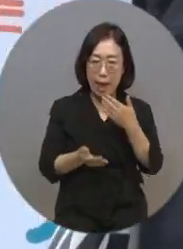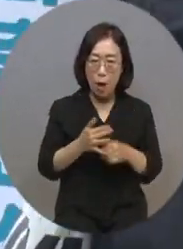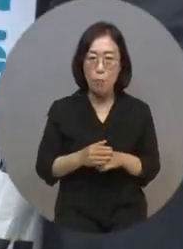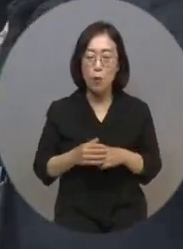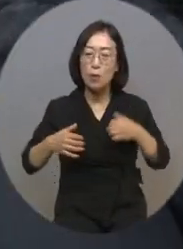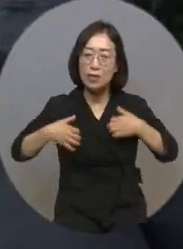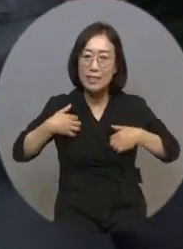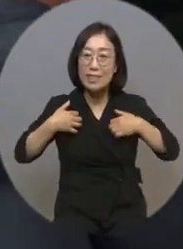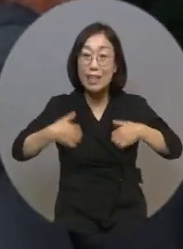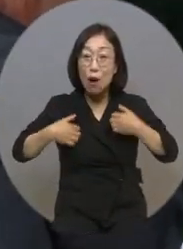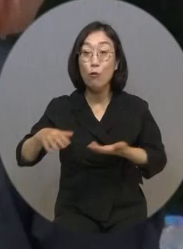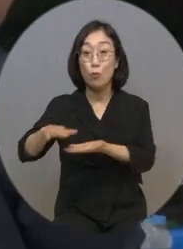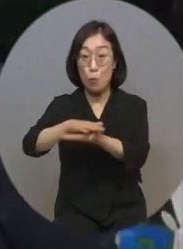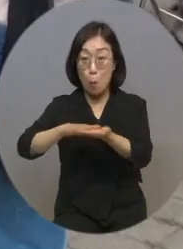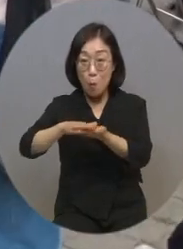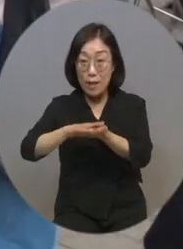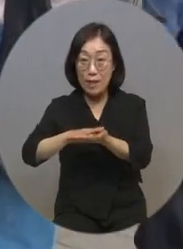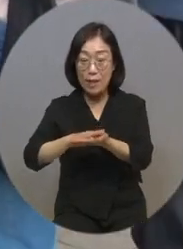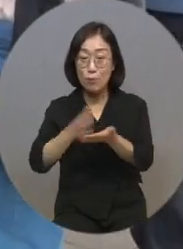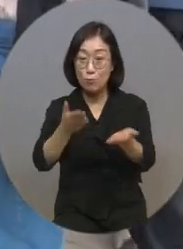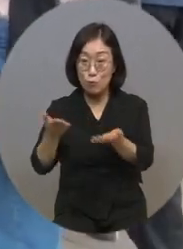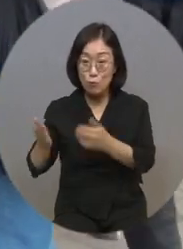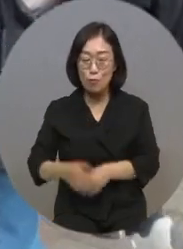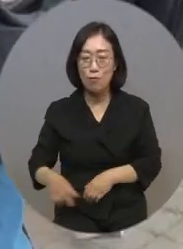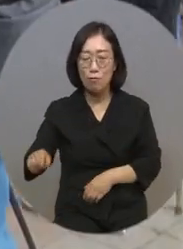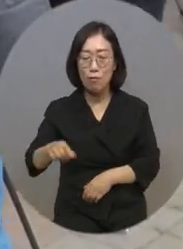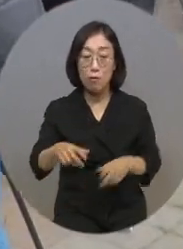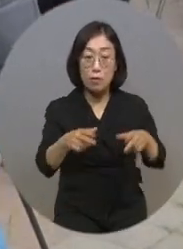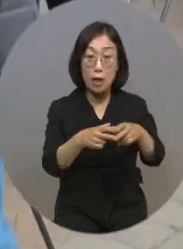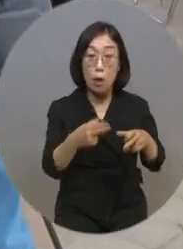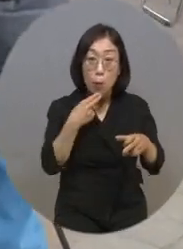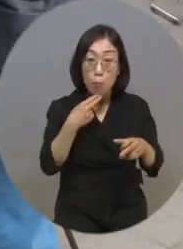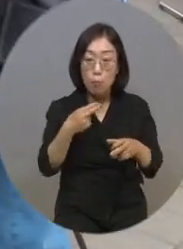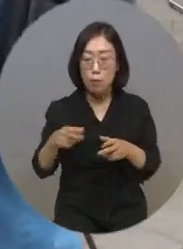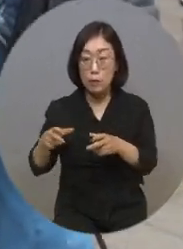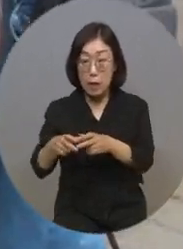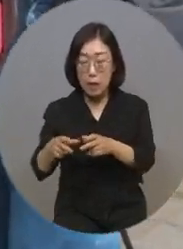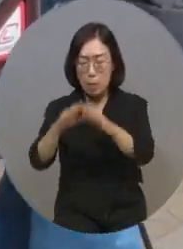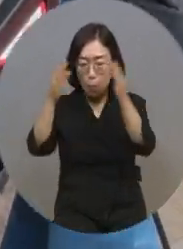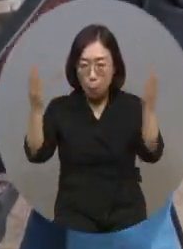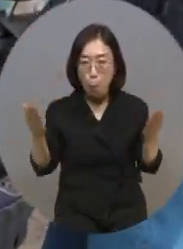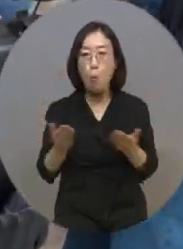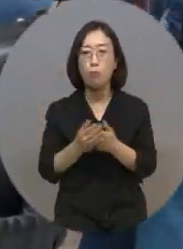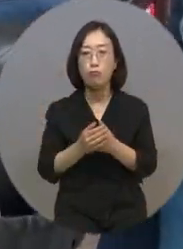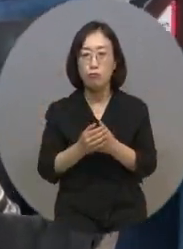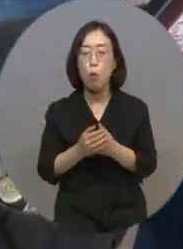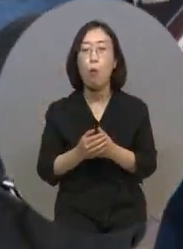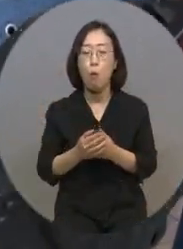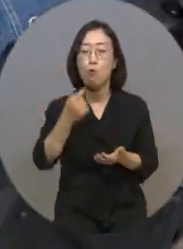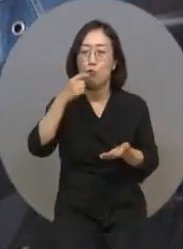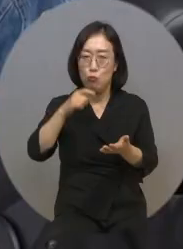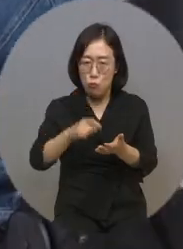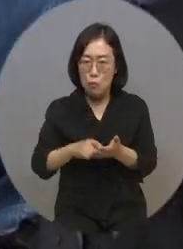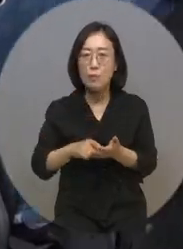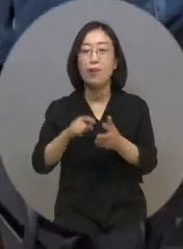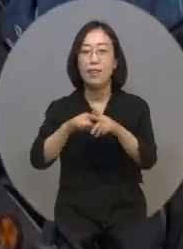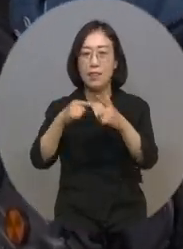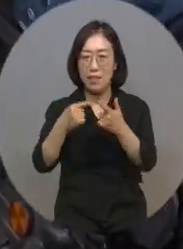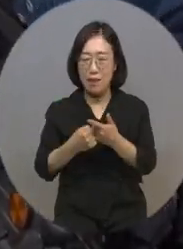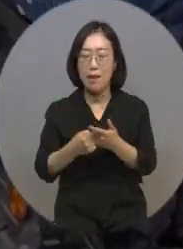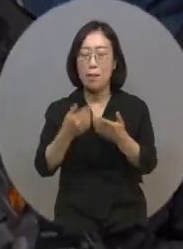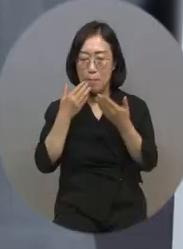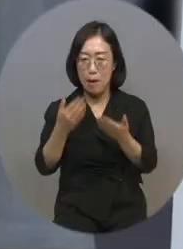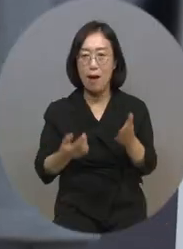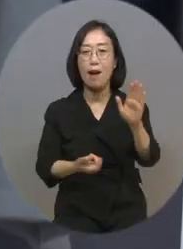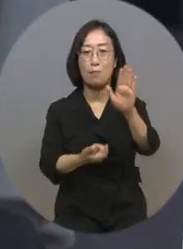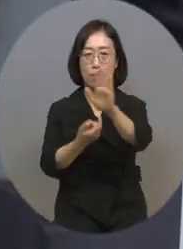즐거운 놀이 시간을 제공하며 참여해 비장애인, 장애인 모두가 다양한 장애를 쉽고 자연스럽게 이해할 수 있도록